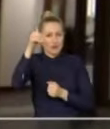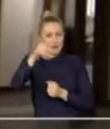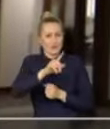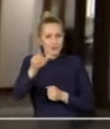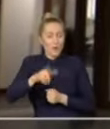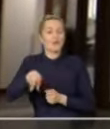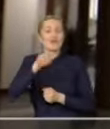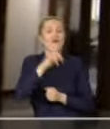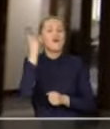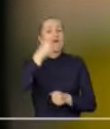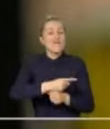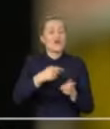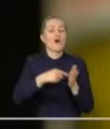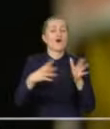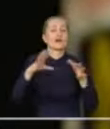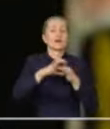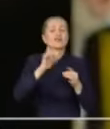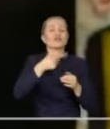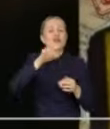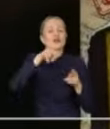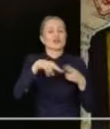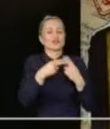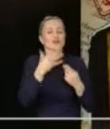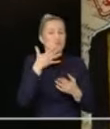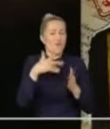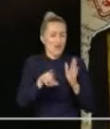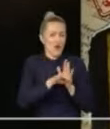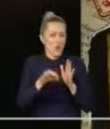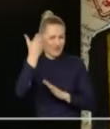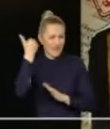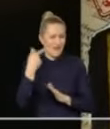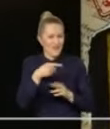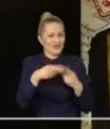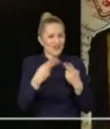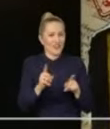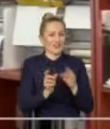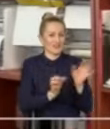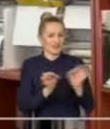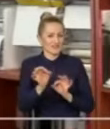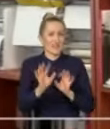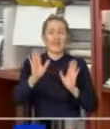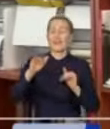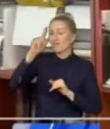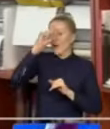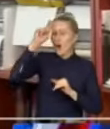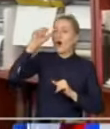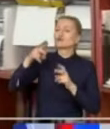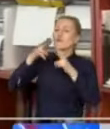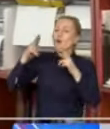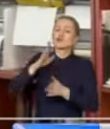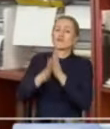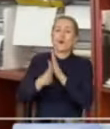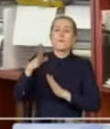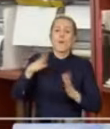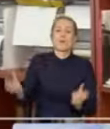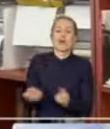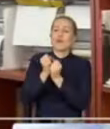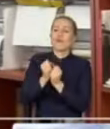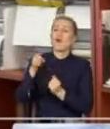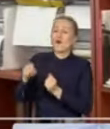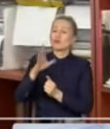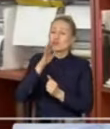potwierdza to, co o książce mówią od dawna dziennikarze i historycy. Nawet osoby, które w czasie wojny ratowały Żydów w tej książce,